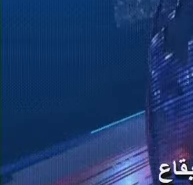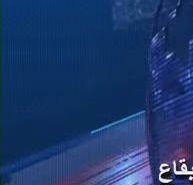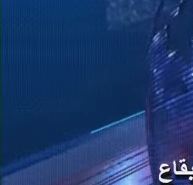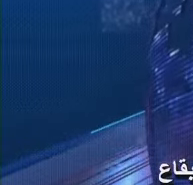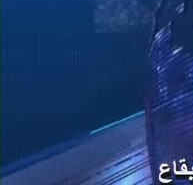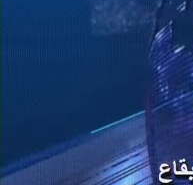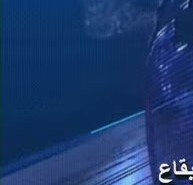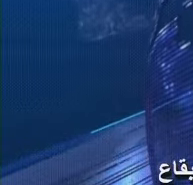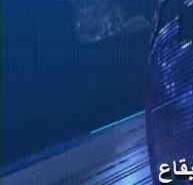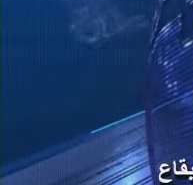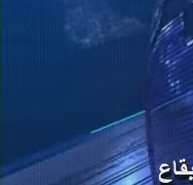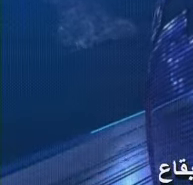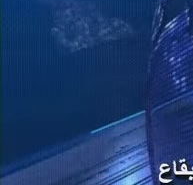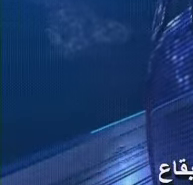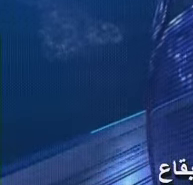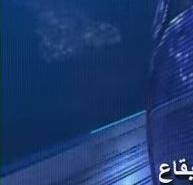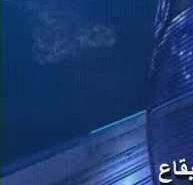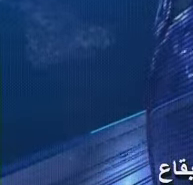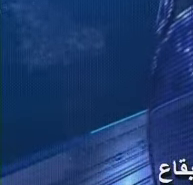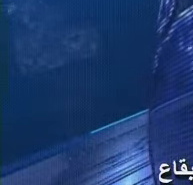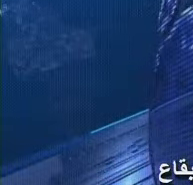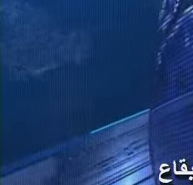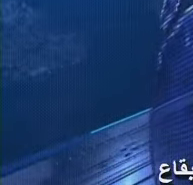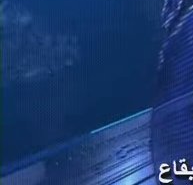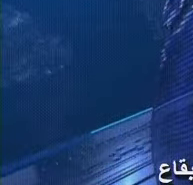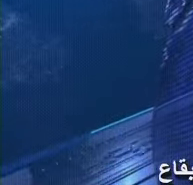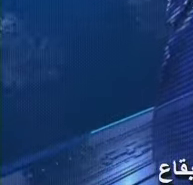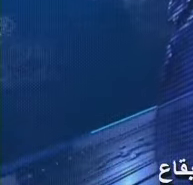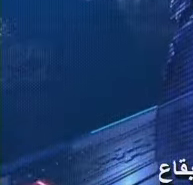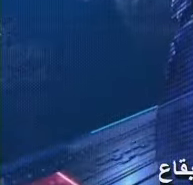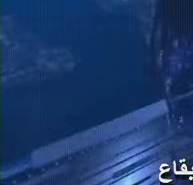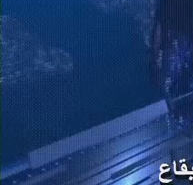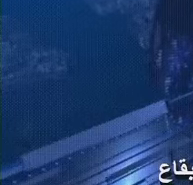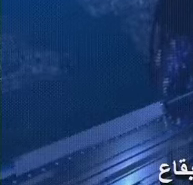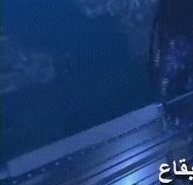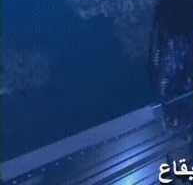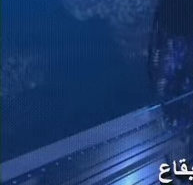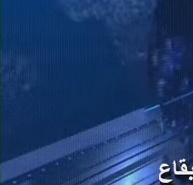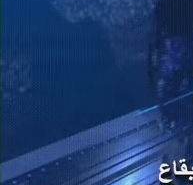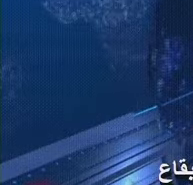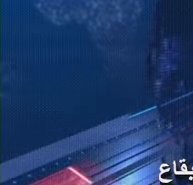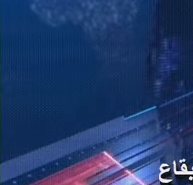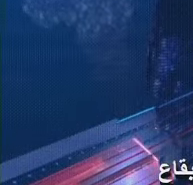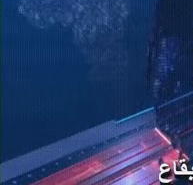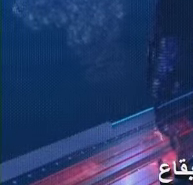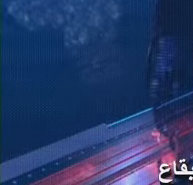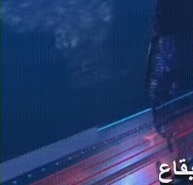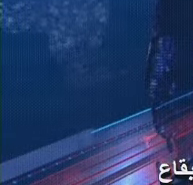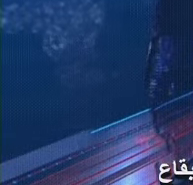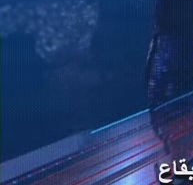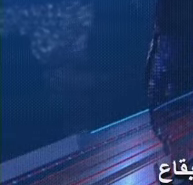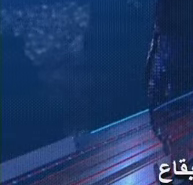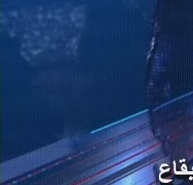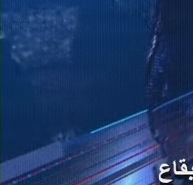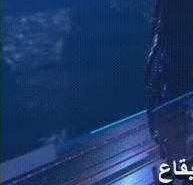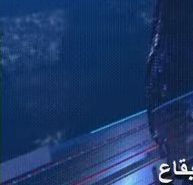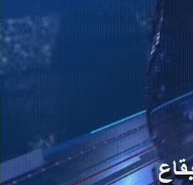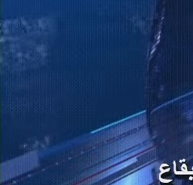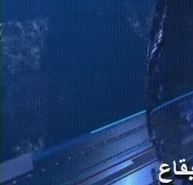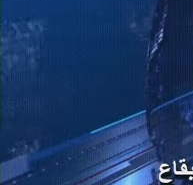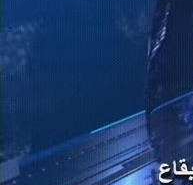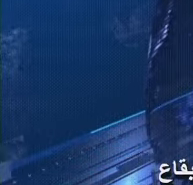والبقاع الشمالي الطيران الاستطلاع لم يغب عن سماء هذه المنطقه منذ الفجر حتى هذه الساعه هذه